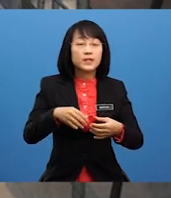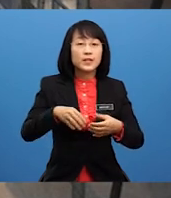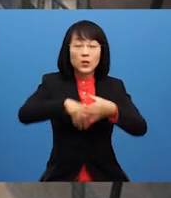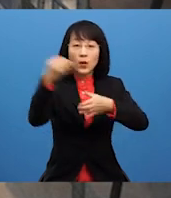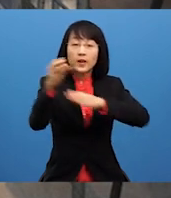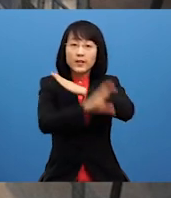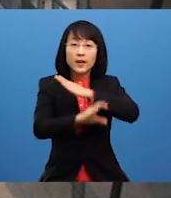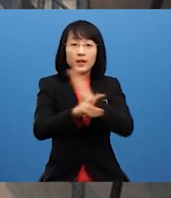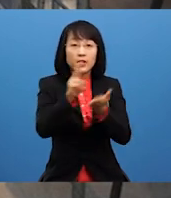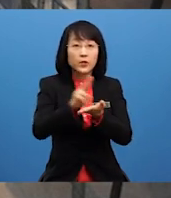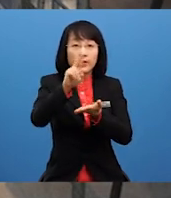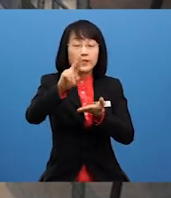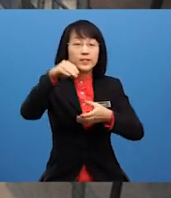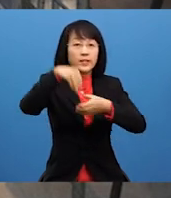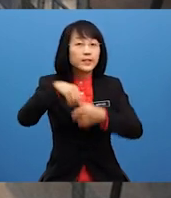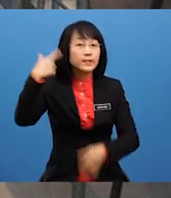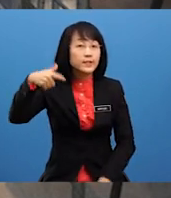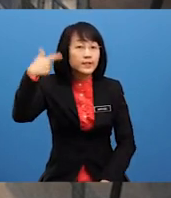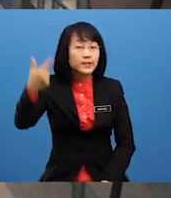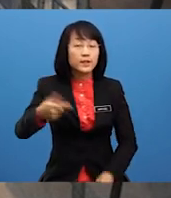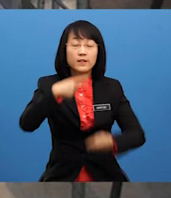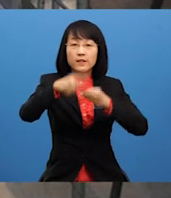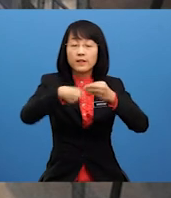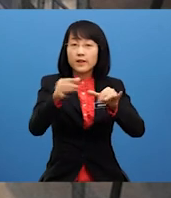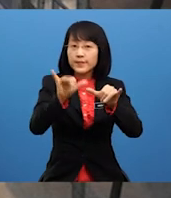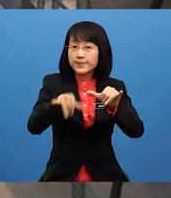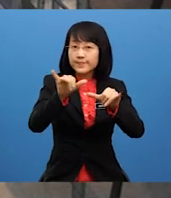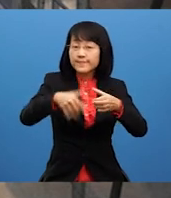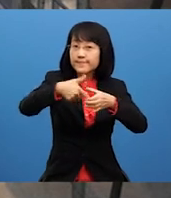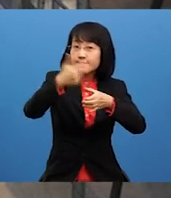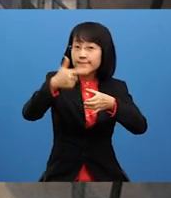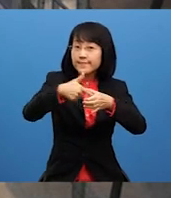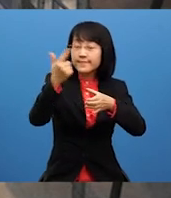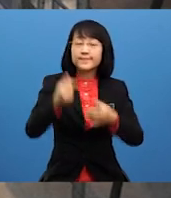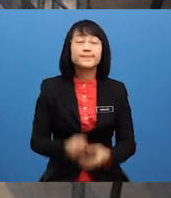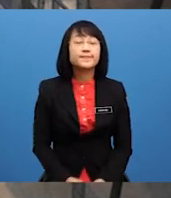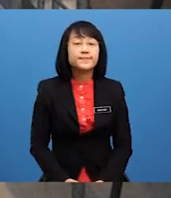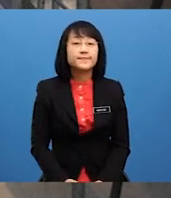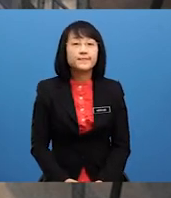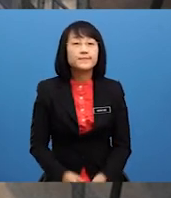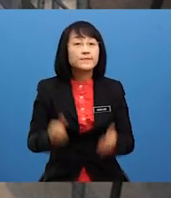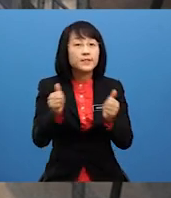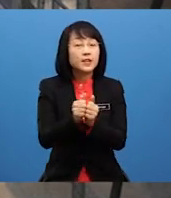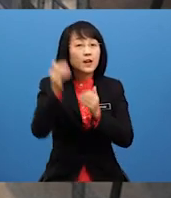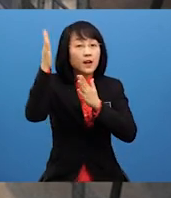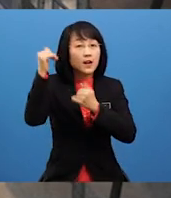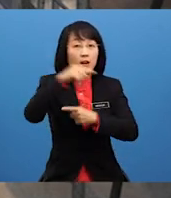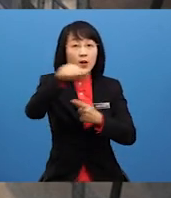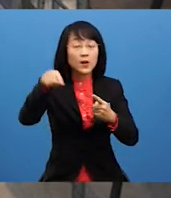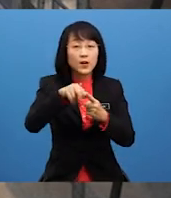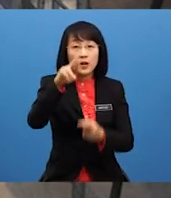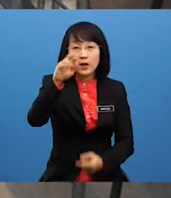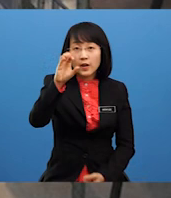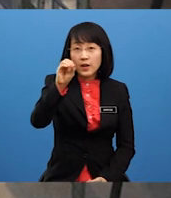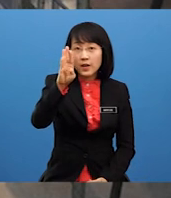London berkaitan kejuruteraan perlombongan. Dengan harapan apabila Robert tamat pengajian